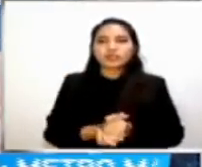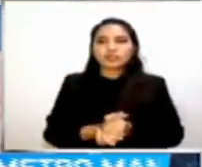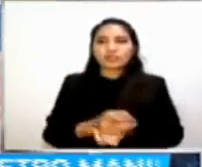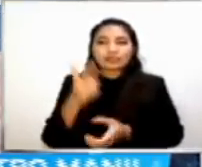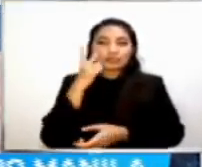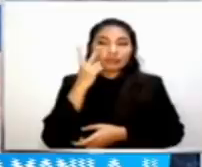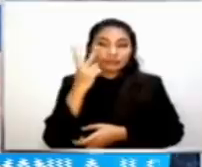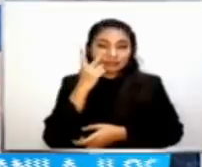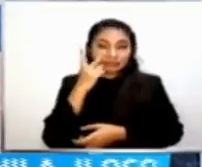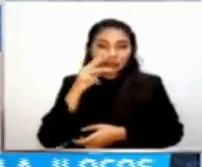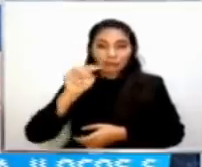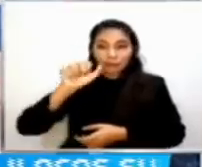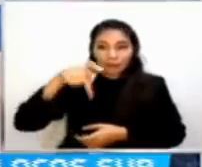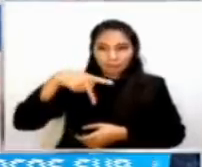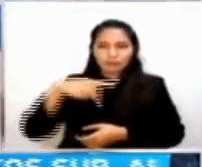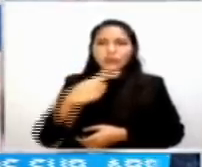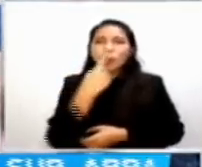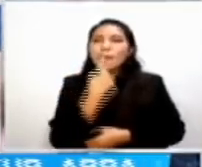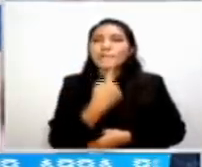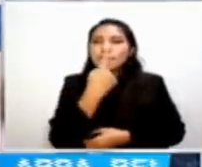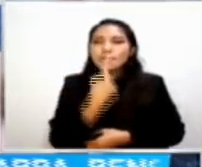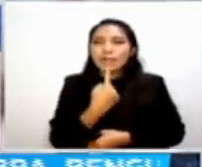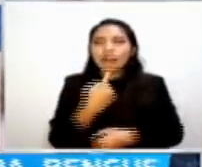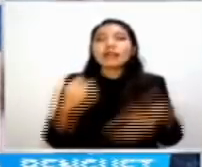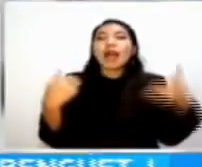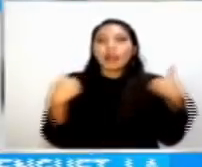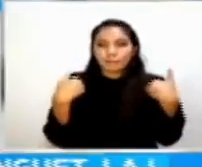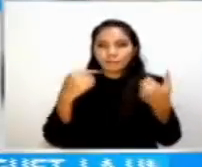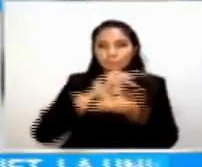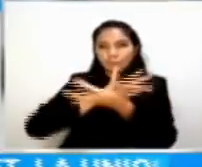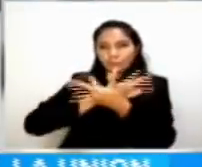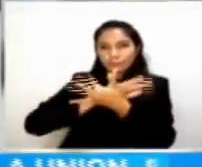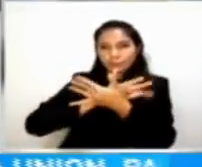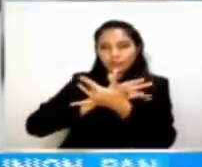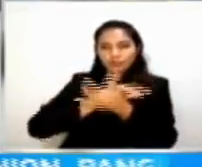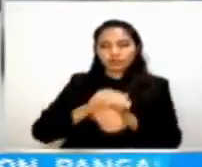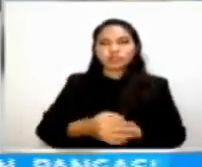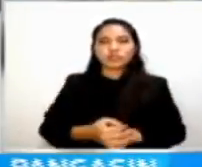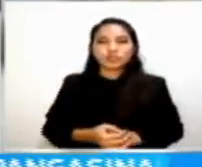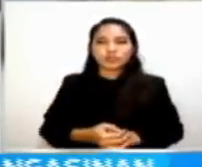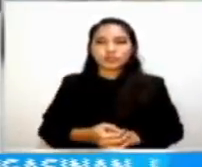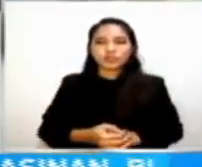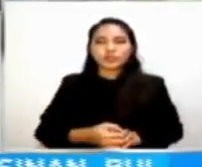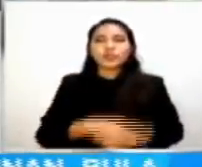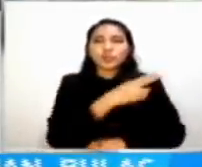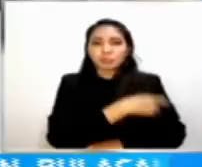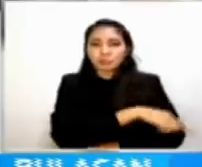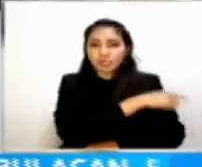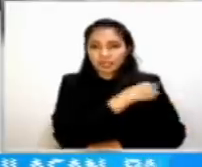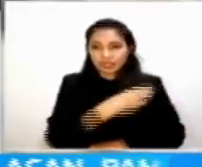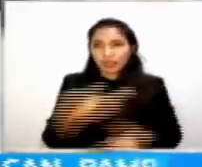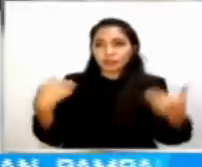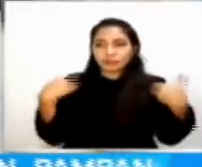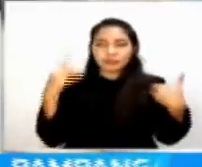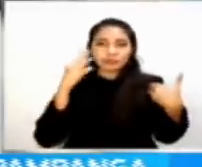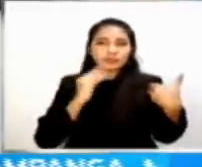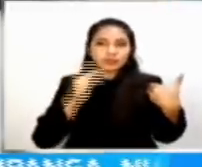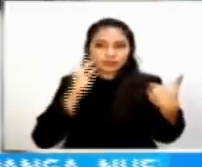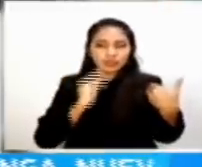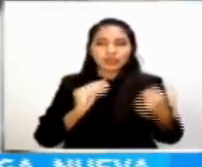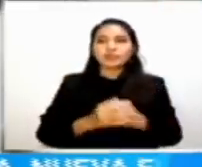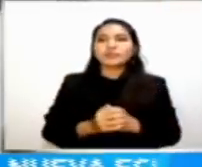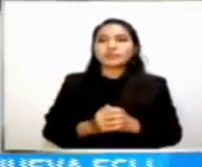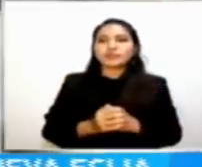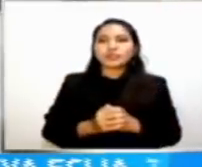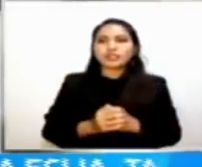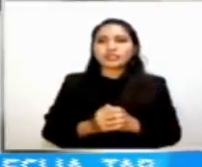at mga kalapit lugar. Ramdam na ramdam ito ng mga ospital. Kahit pamalaki na ang itinaas ng hospital capacity kumpara noong 2020, hindi